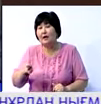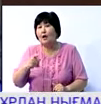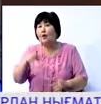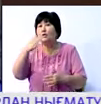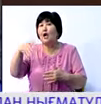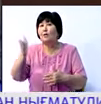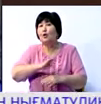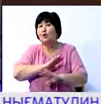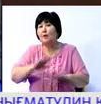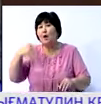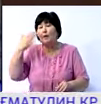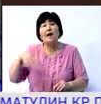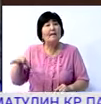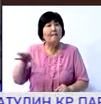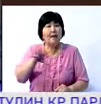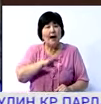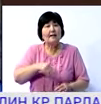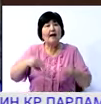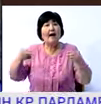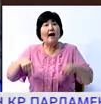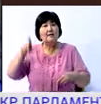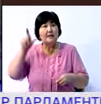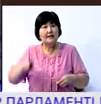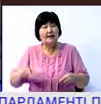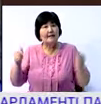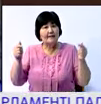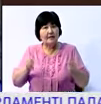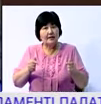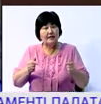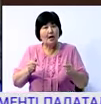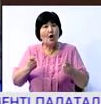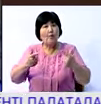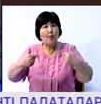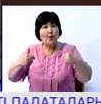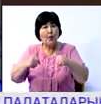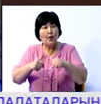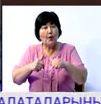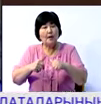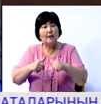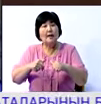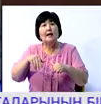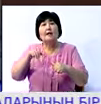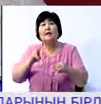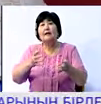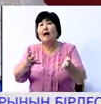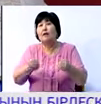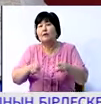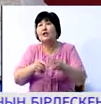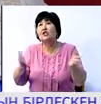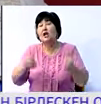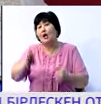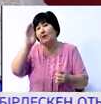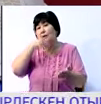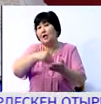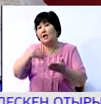болдырмау мақсатында барлық администраторлардың бүгін тиісті бөлім кент ауылды округ әкімдерінде шақырып жатыр. Мемлекеттік